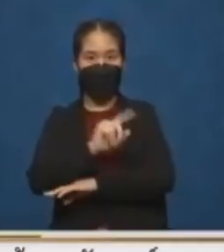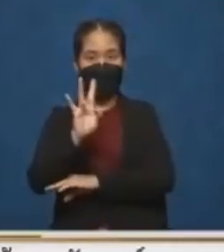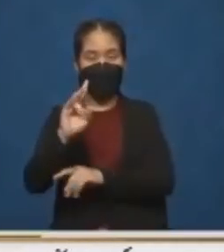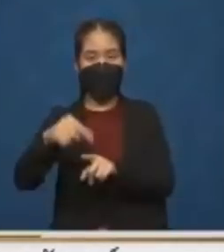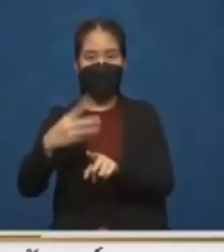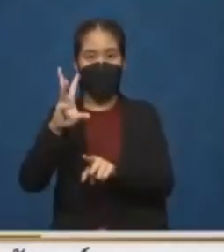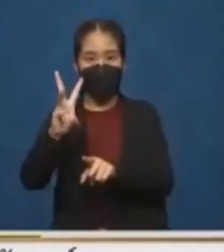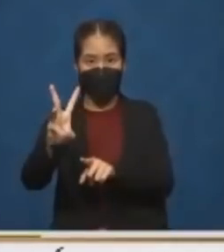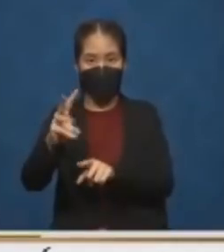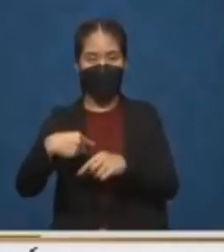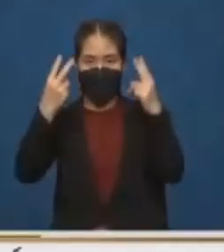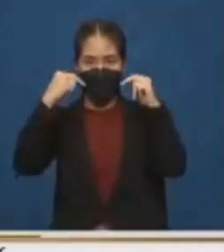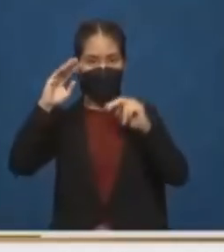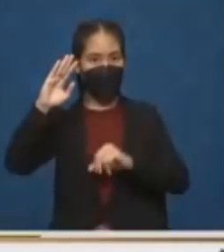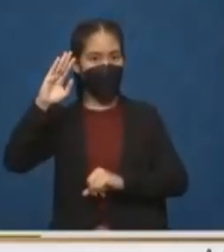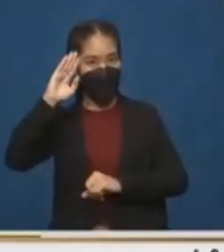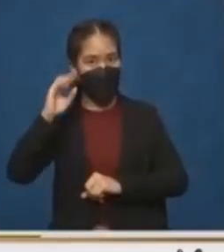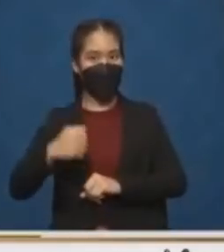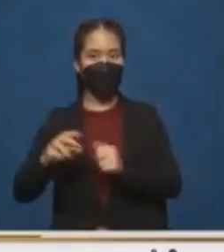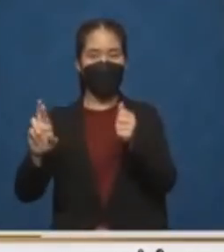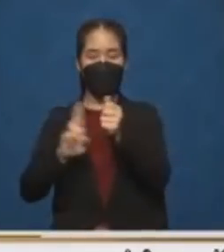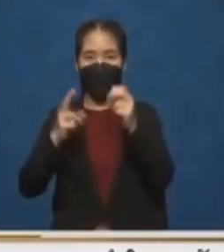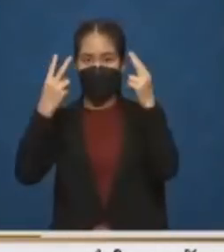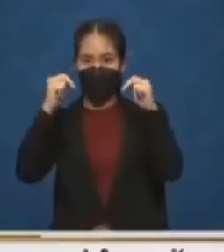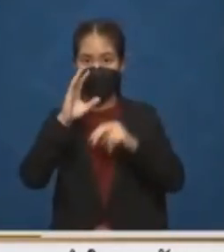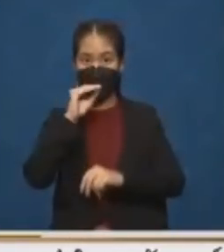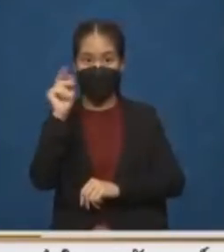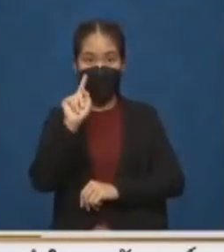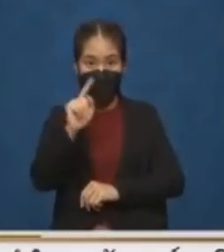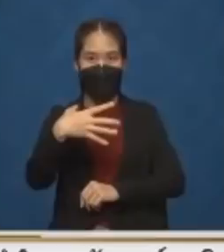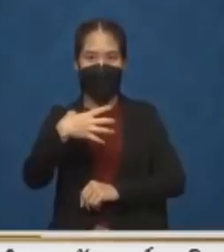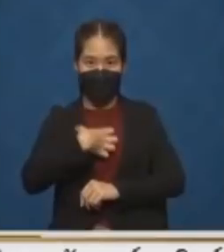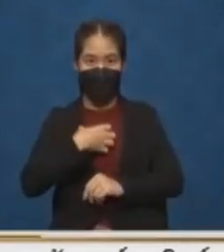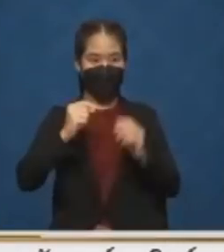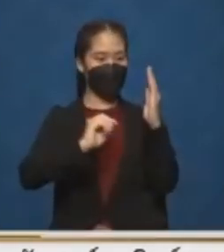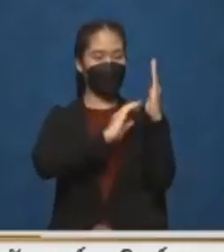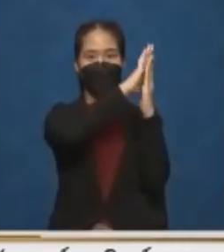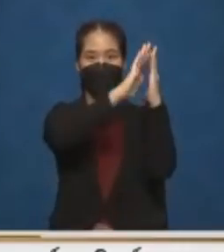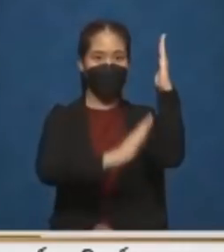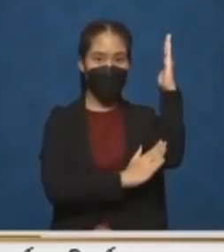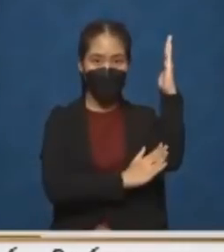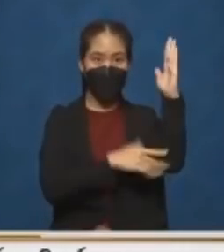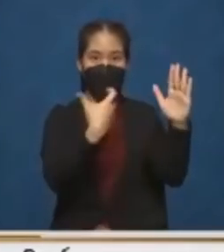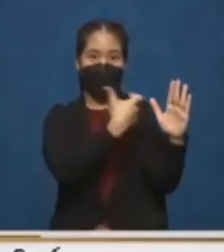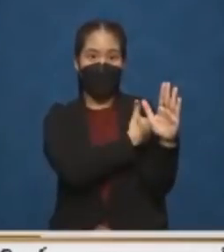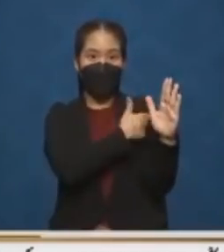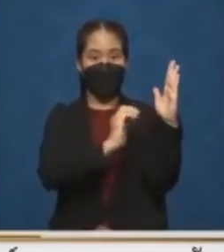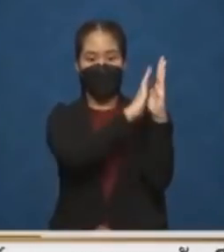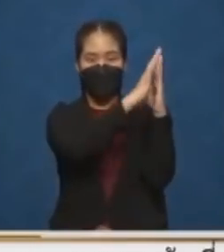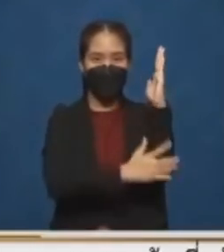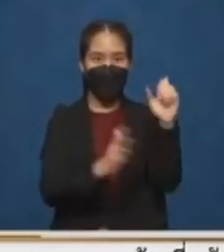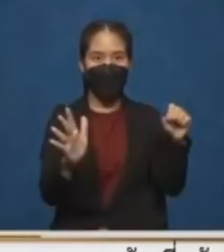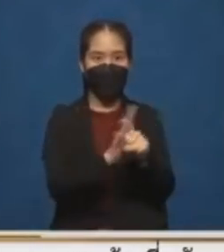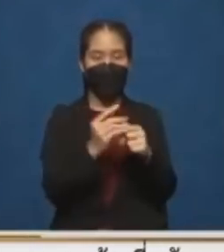ที่ผลเอกประยุตและนายอรุธิประกาศจชีด วักซีนปูพมทั่วประเทศผิดพาดลมเหลืไม่เป็ไปตามมะติควร